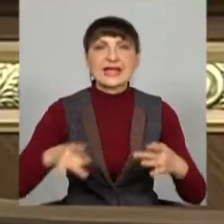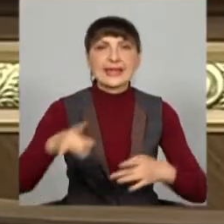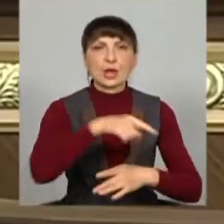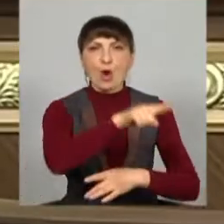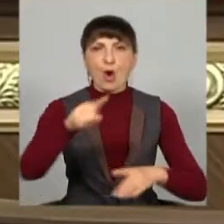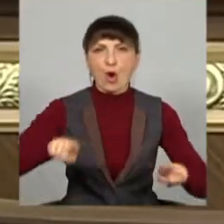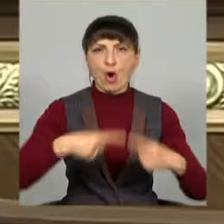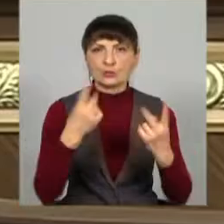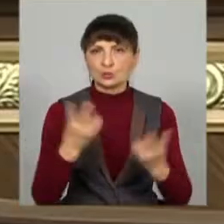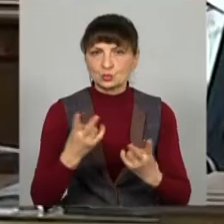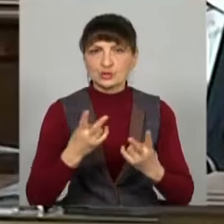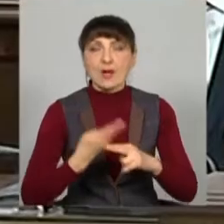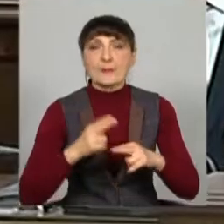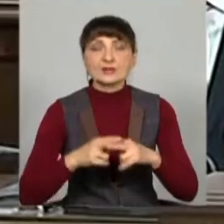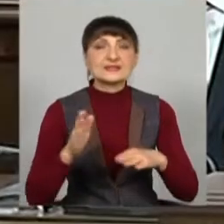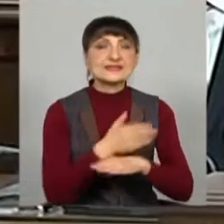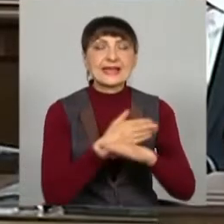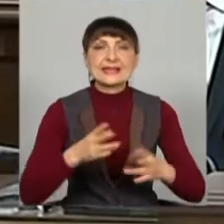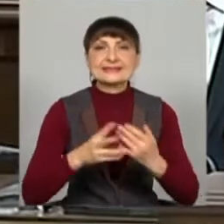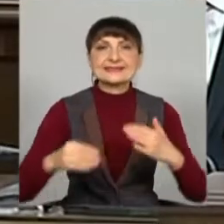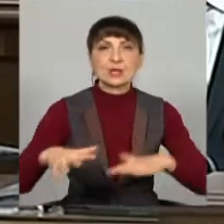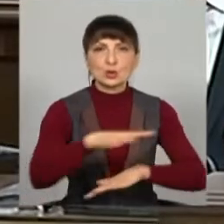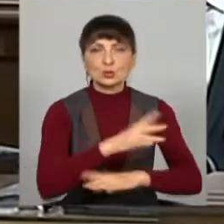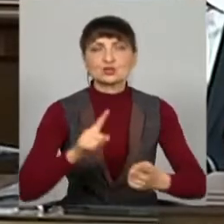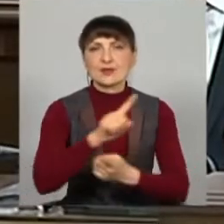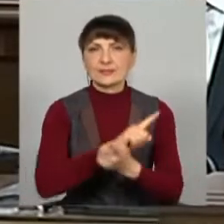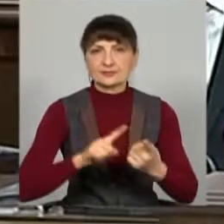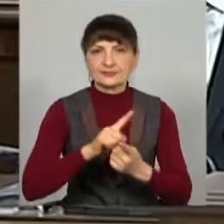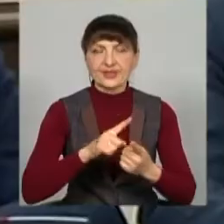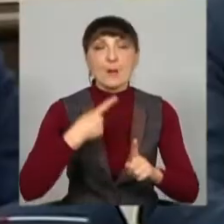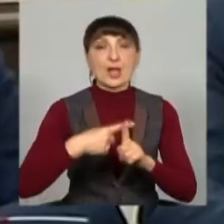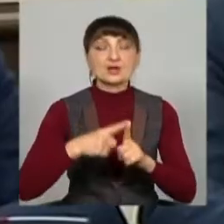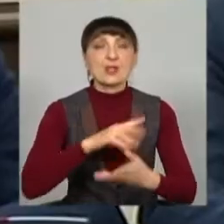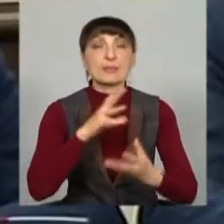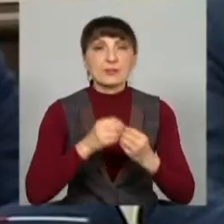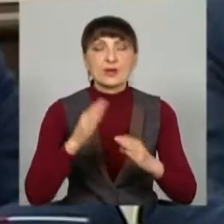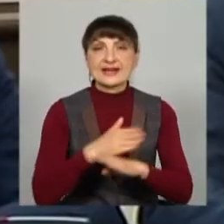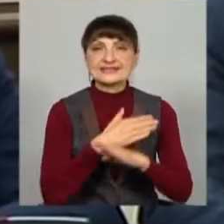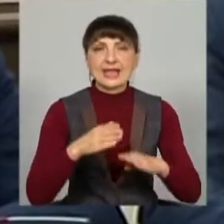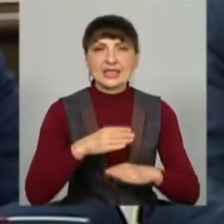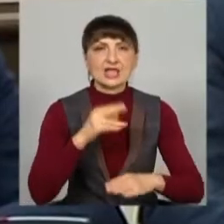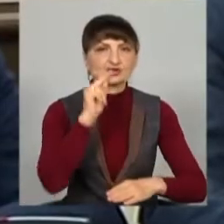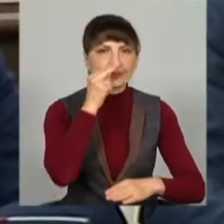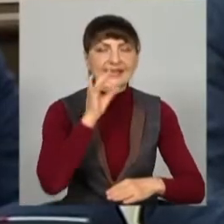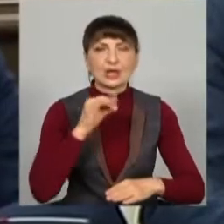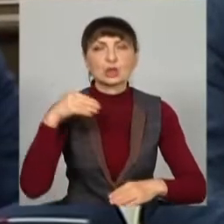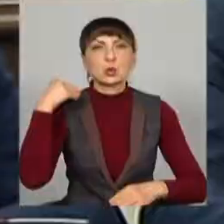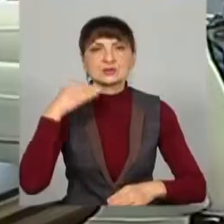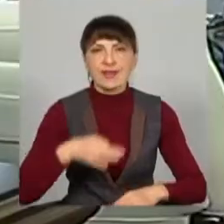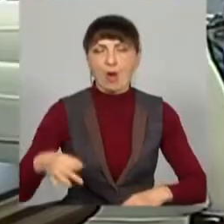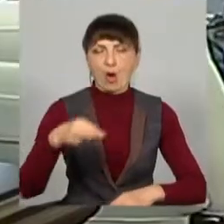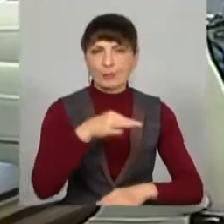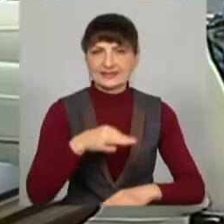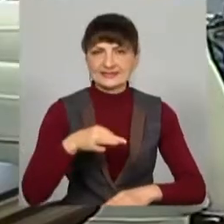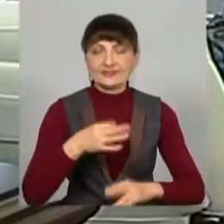в административно-территориальном делении необходимы преображения. Положительный пример тому – разделение Шымкента и Туркестанской области, отметил глава